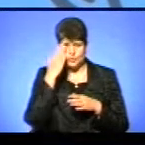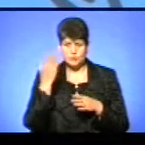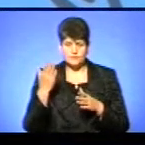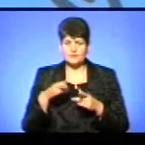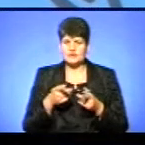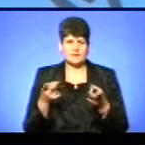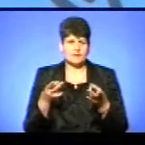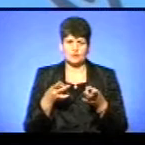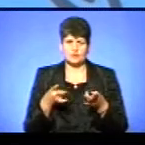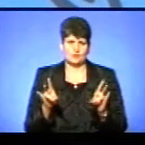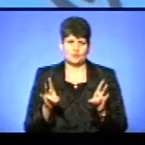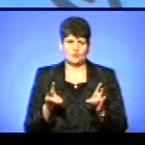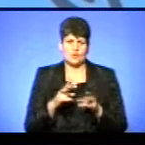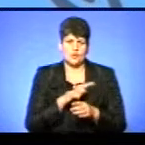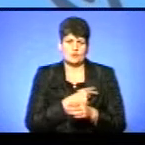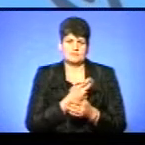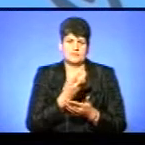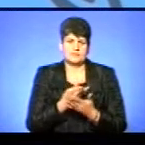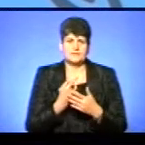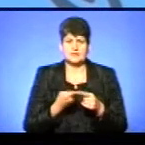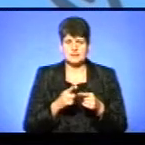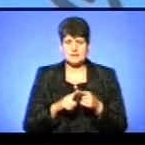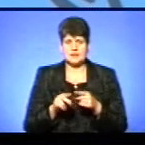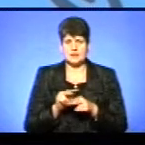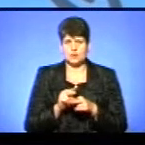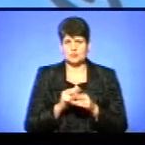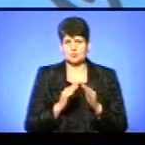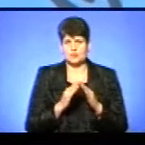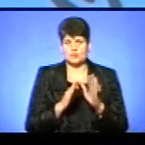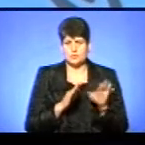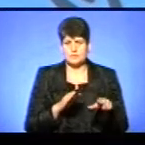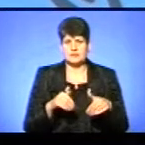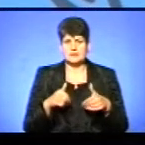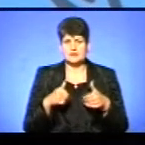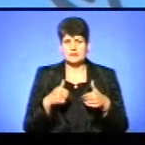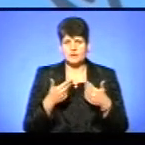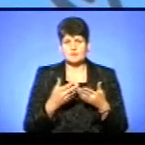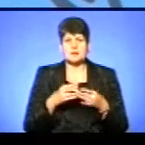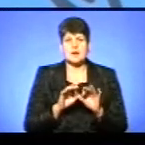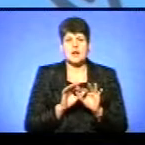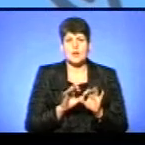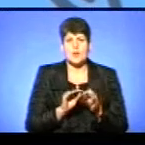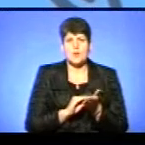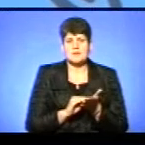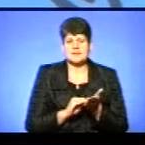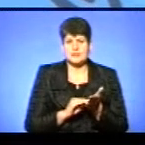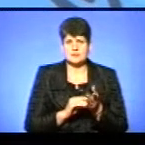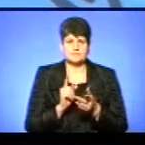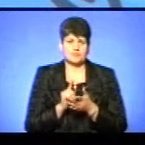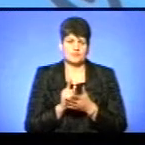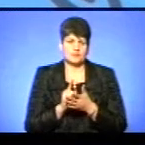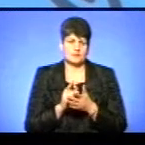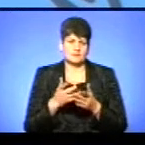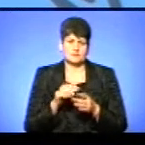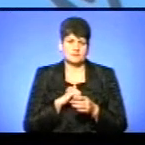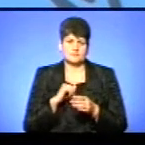потребують госпіталізації, тобто це такі всі пацієнти, ми лікуємо їх амбулаторно. Ми надаємо їм рекомендації, вони повинні бути на амбулаторному лікуванні,